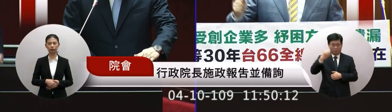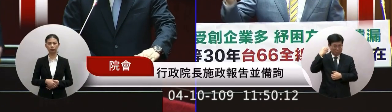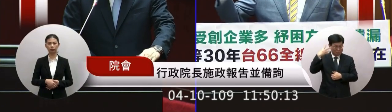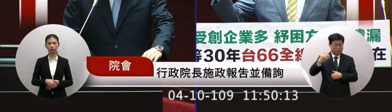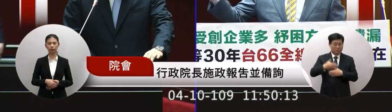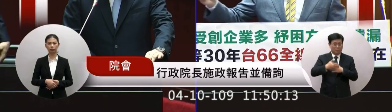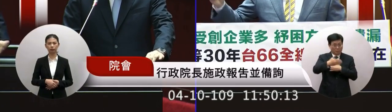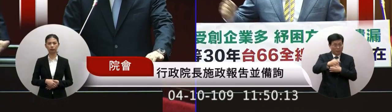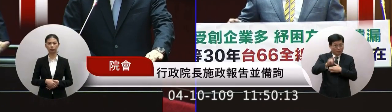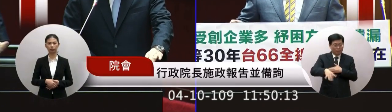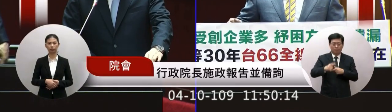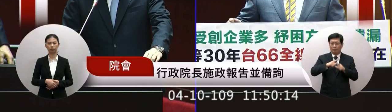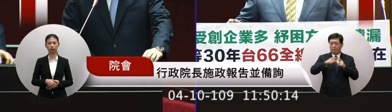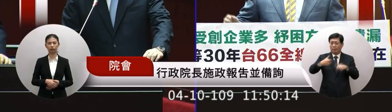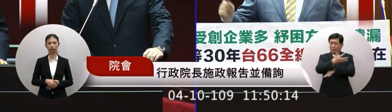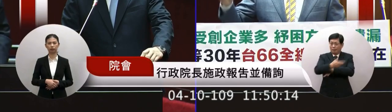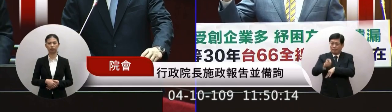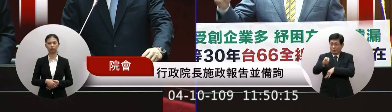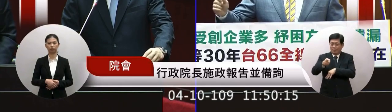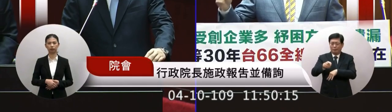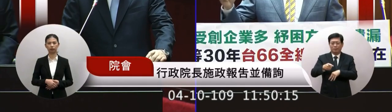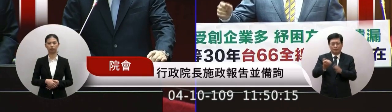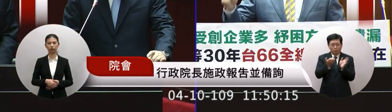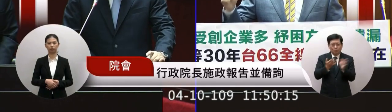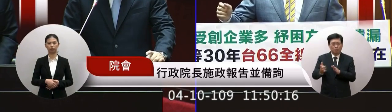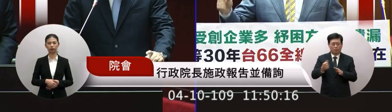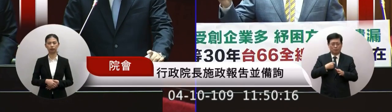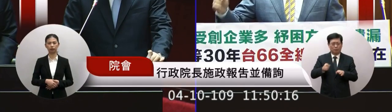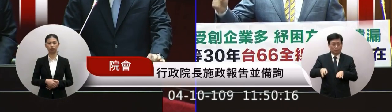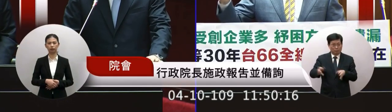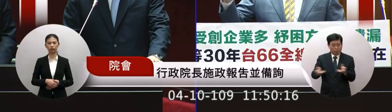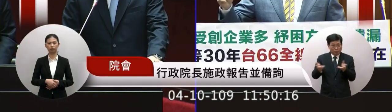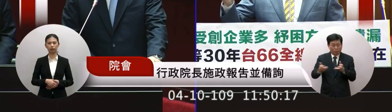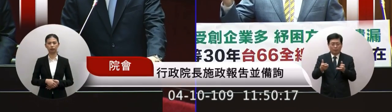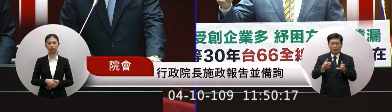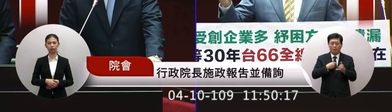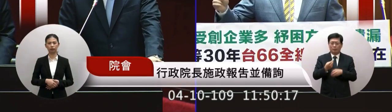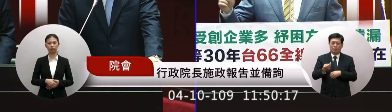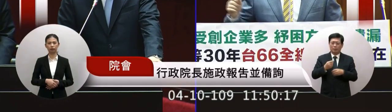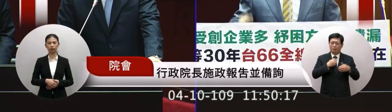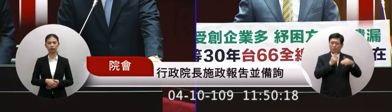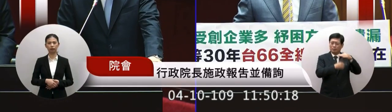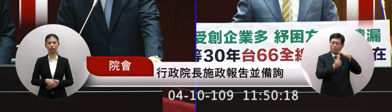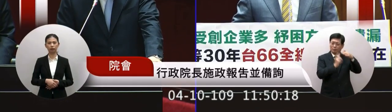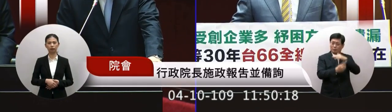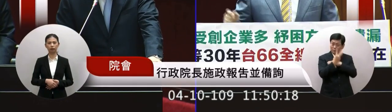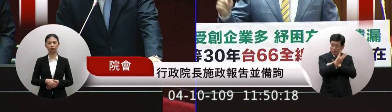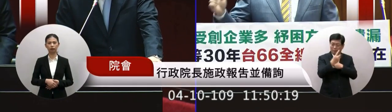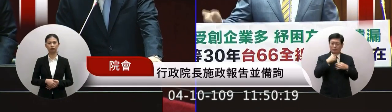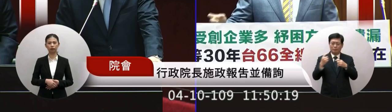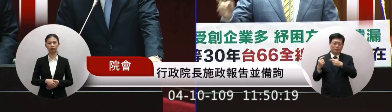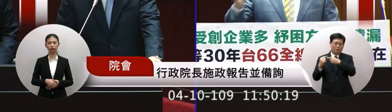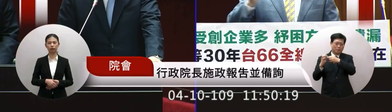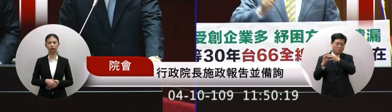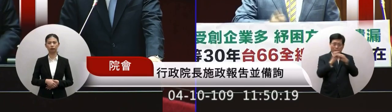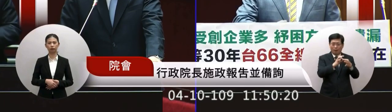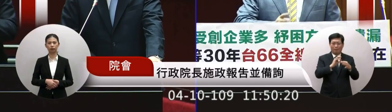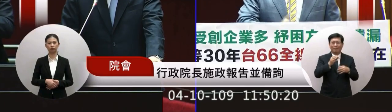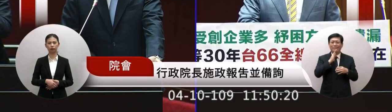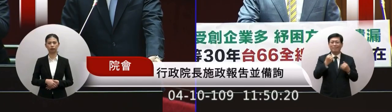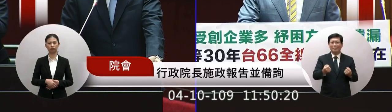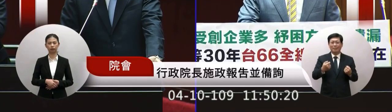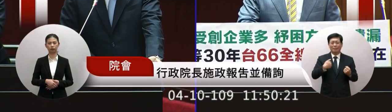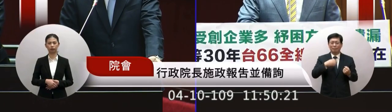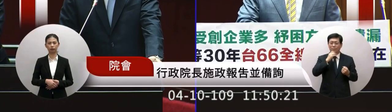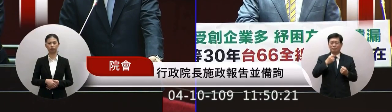进度是大溪端。好，已经动工，准备要来跟我们的国道3号来做连接。 对。 可是，在我们的